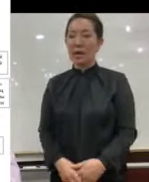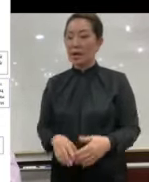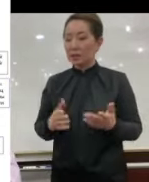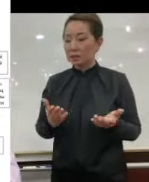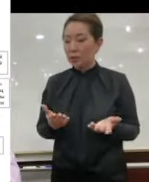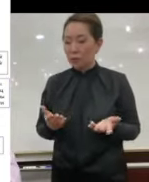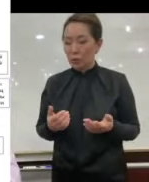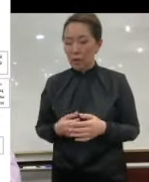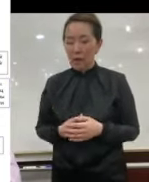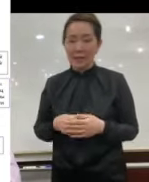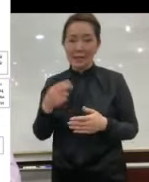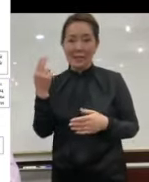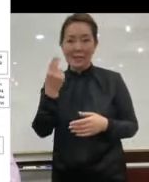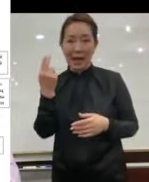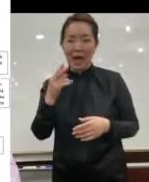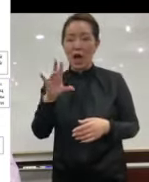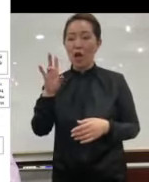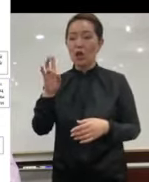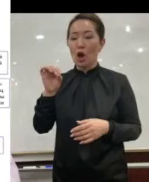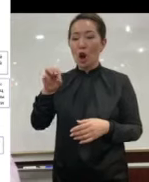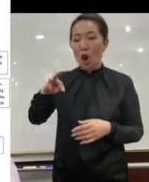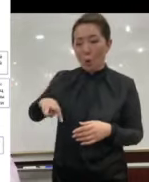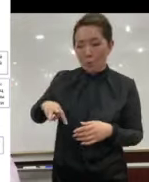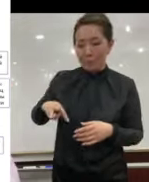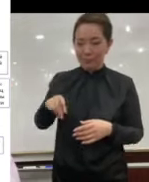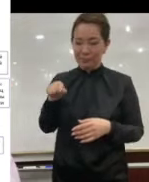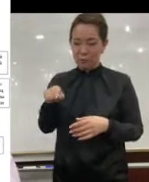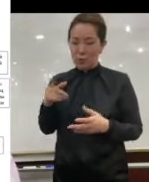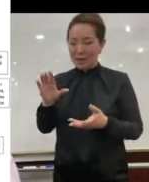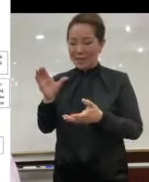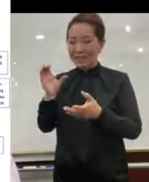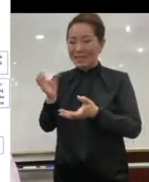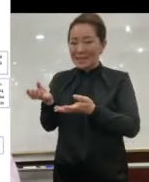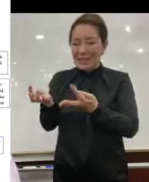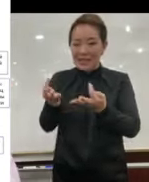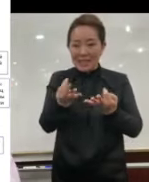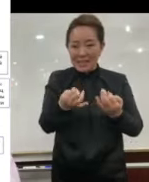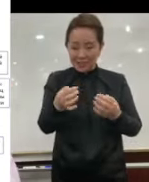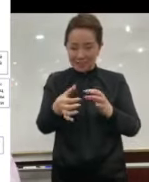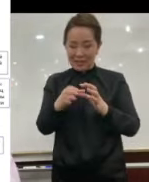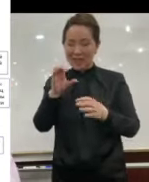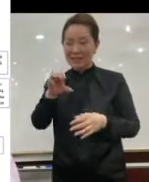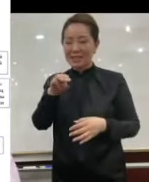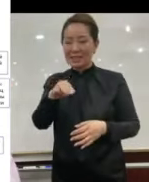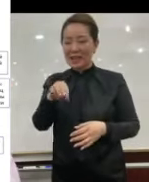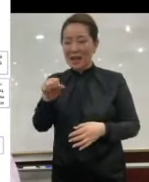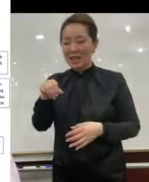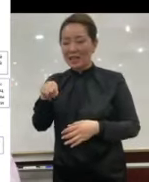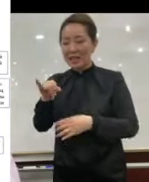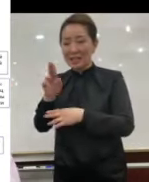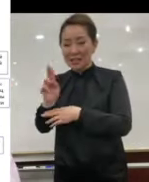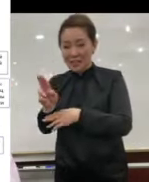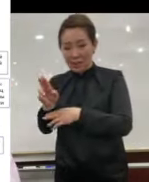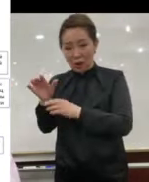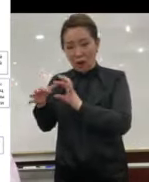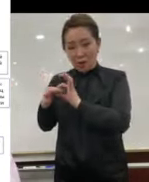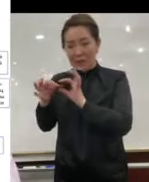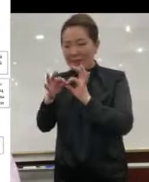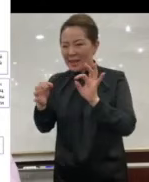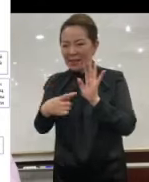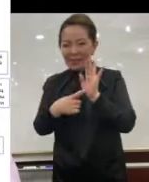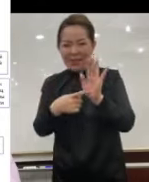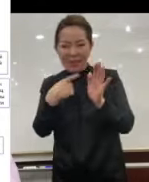За энэ цагаан ном статистикийн талаар бол яг одоо бол нарийн ярих боломжгүй байна.